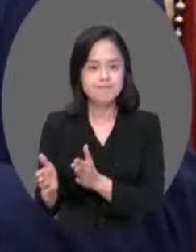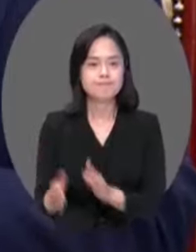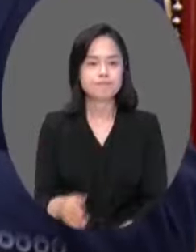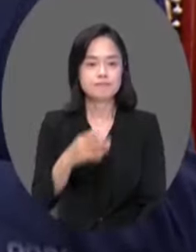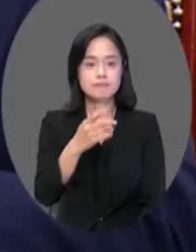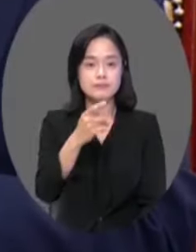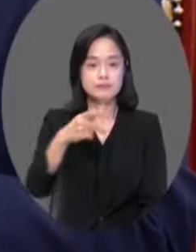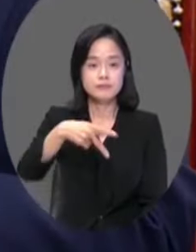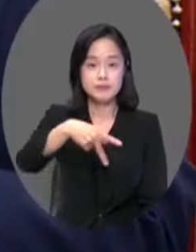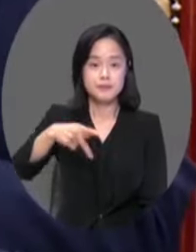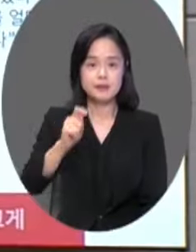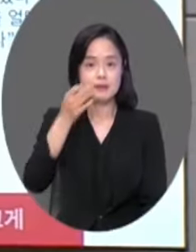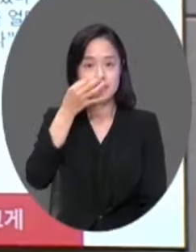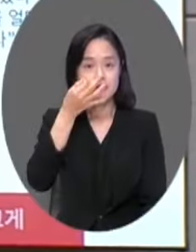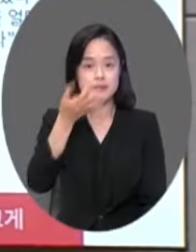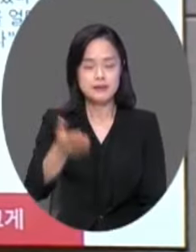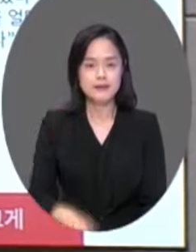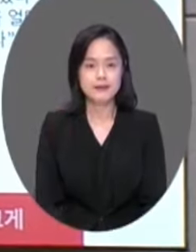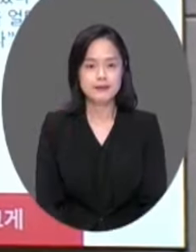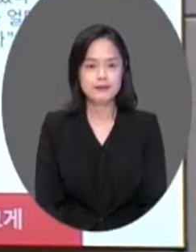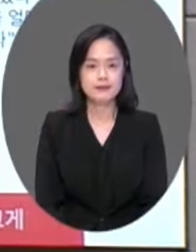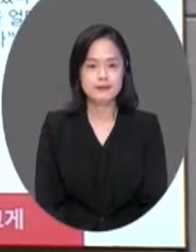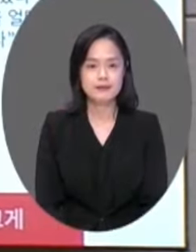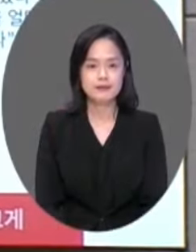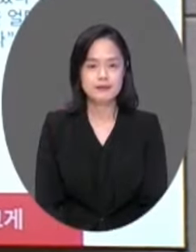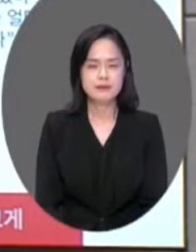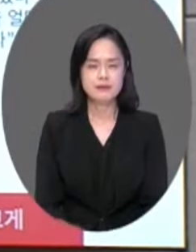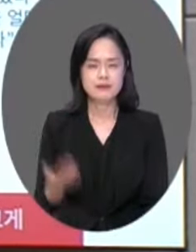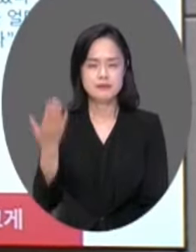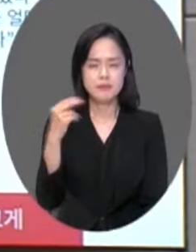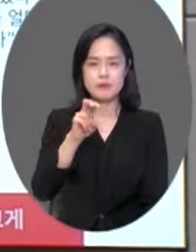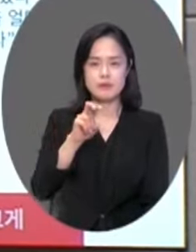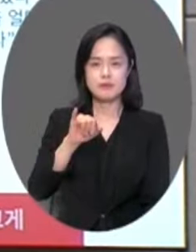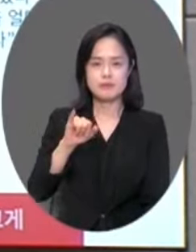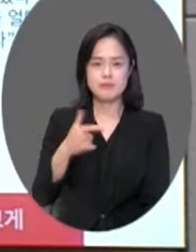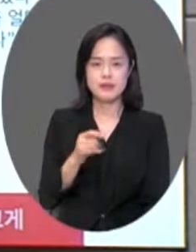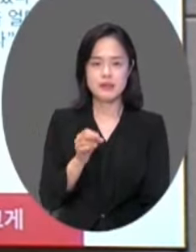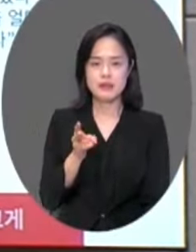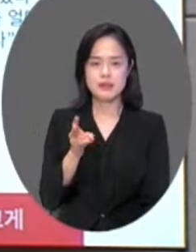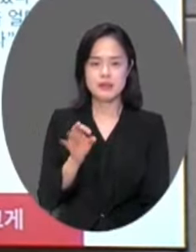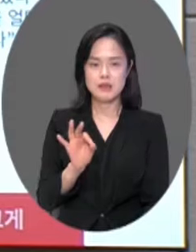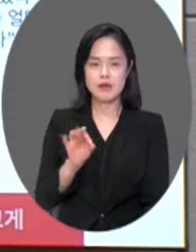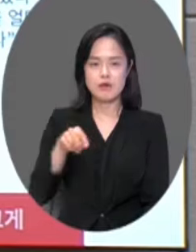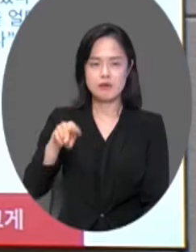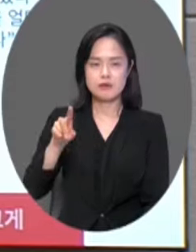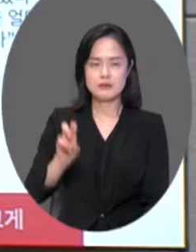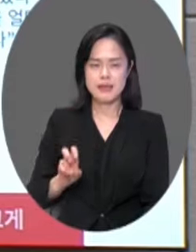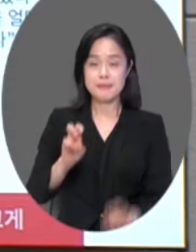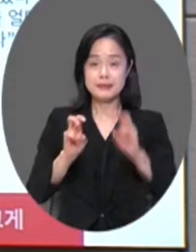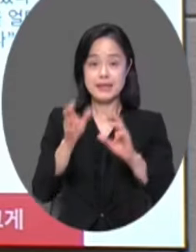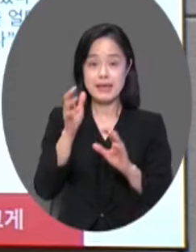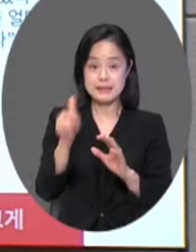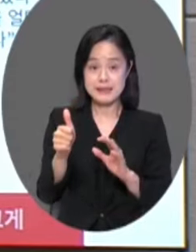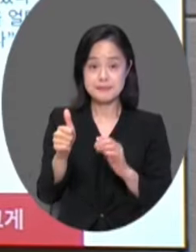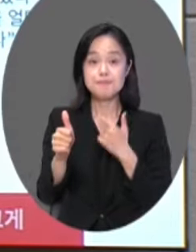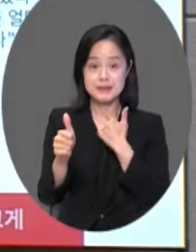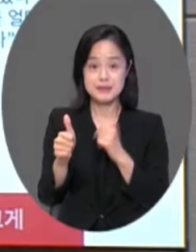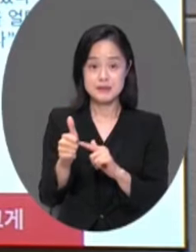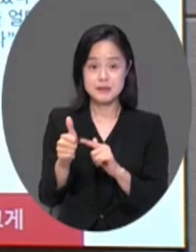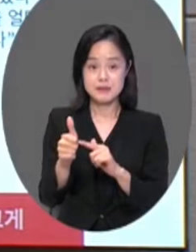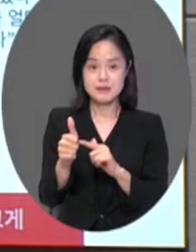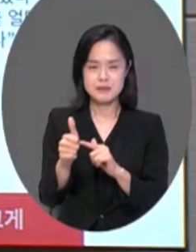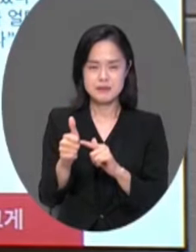과거에 민영삼 사장이 결국 사장 되시기 전에 방송 많이 하시고 이랬는데요. 거기 보면은 각가지 인물에 대한 평가를